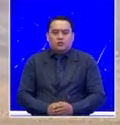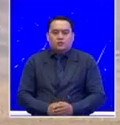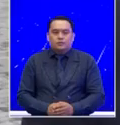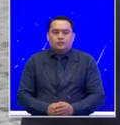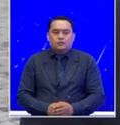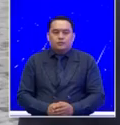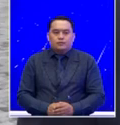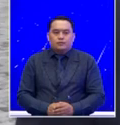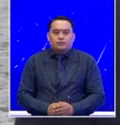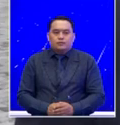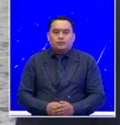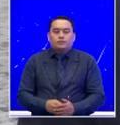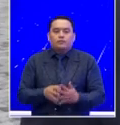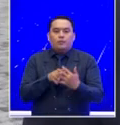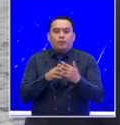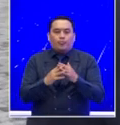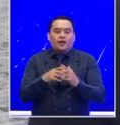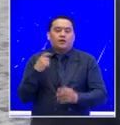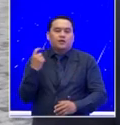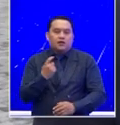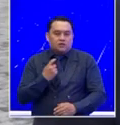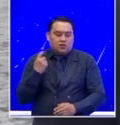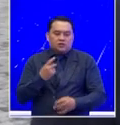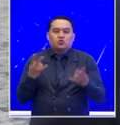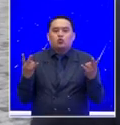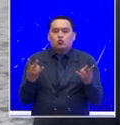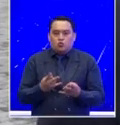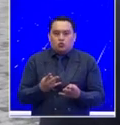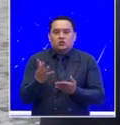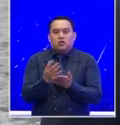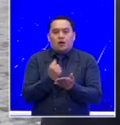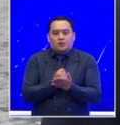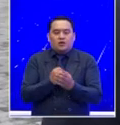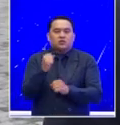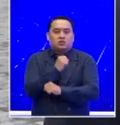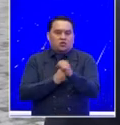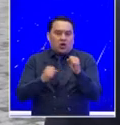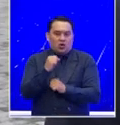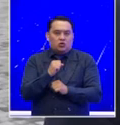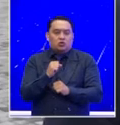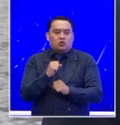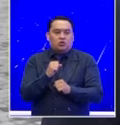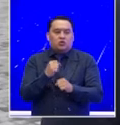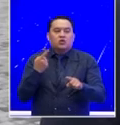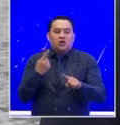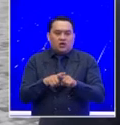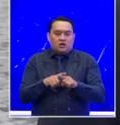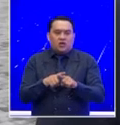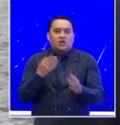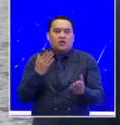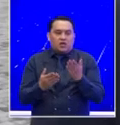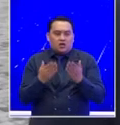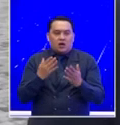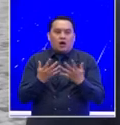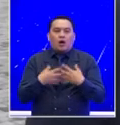случае есть сельхозтоваропроизводителю, хозяйству нужна необходимая запасная часть, к той или иной технике или к той или